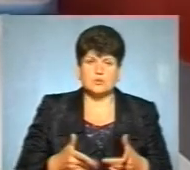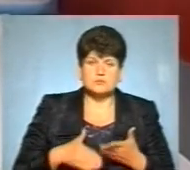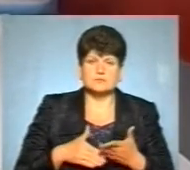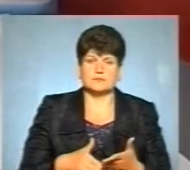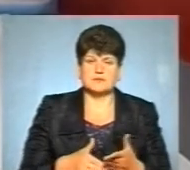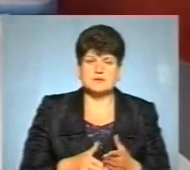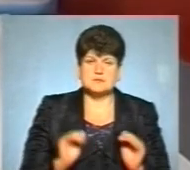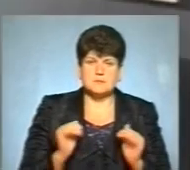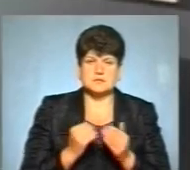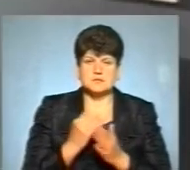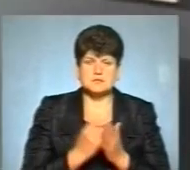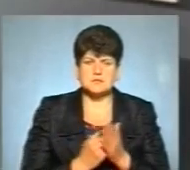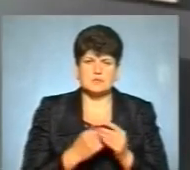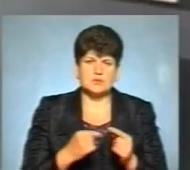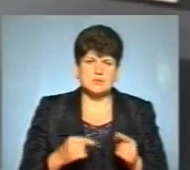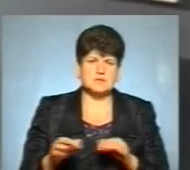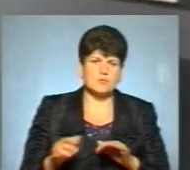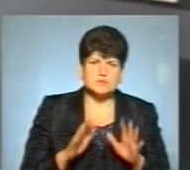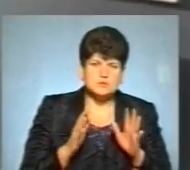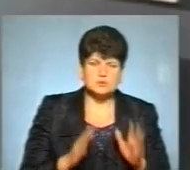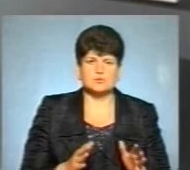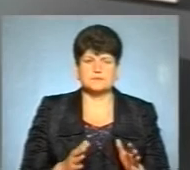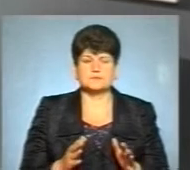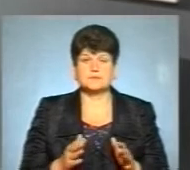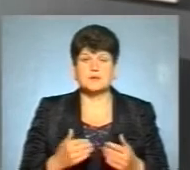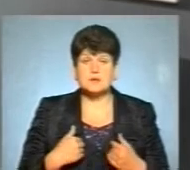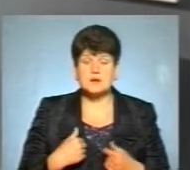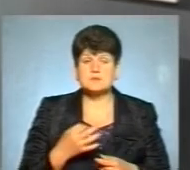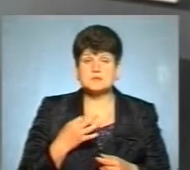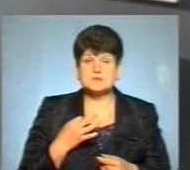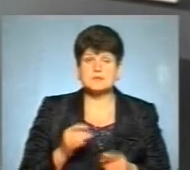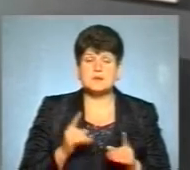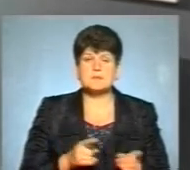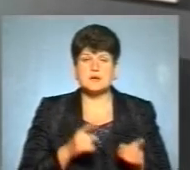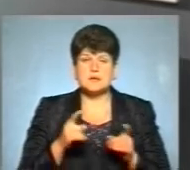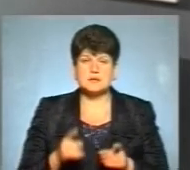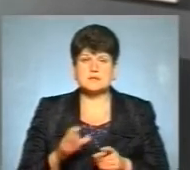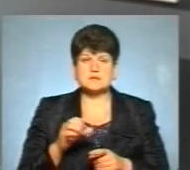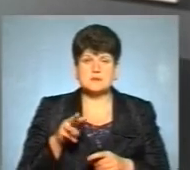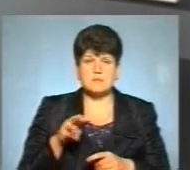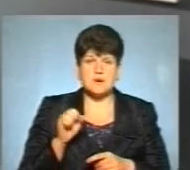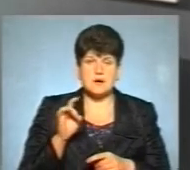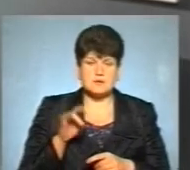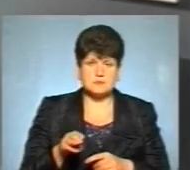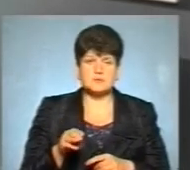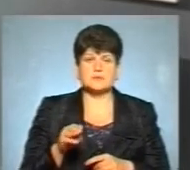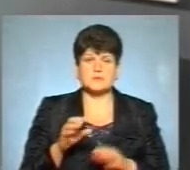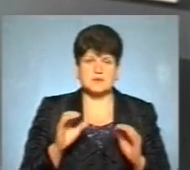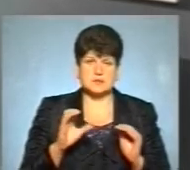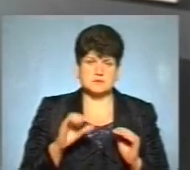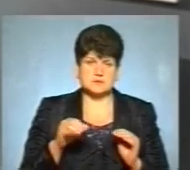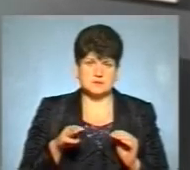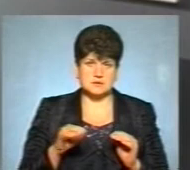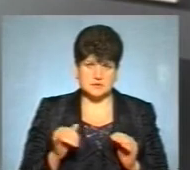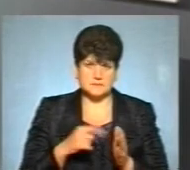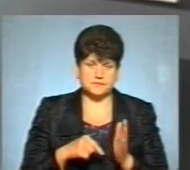посприяти, зменшити там систему різних там процедур. Я би казав навіть перейти до так званого смарт-сіті. Ми також говорили про це